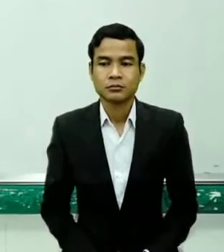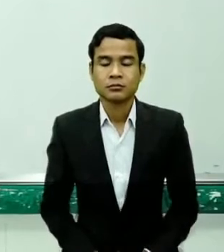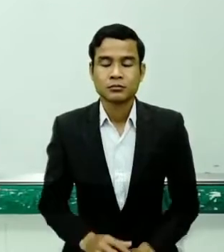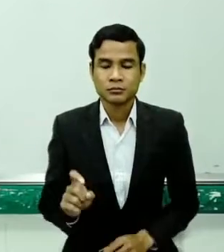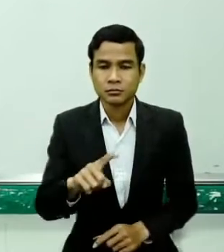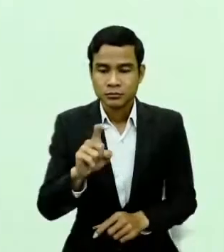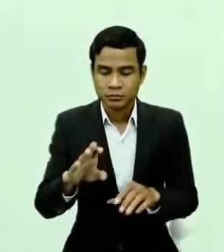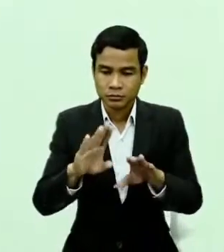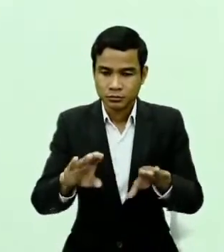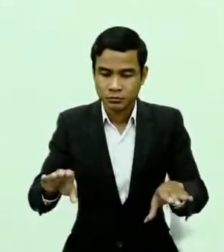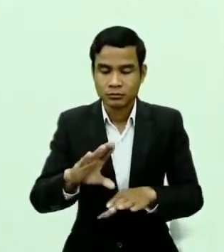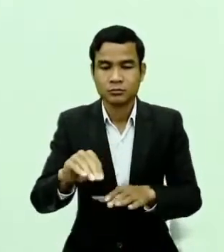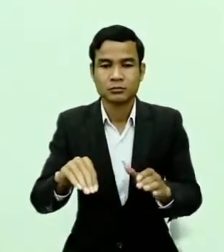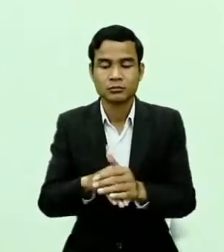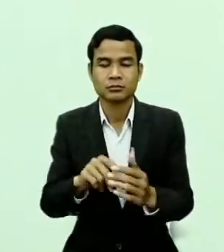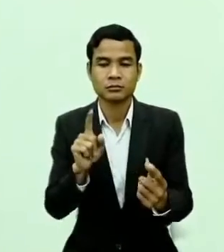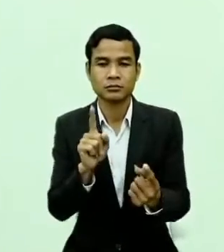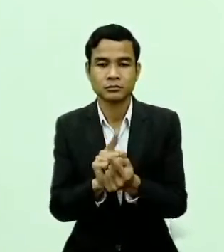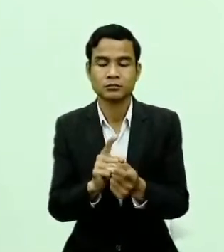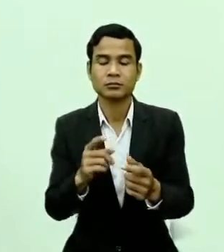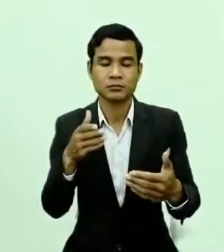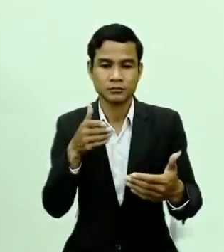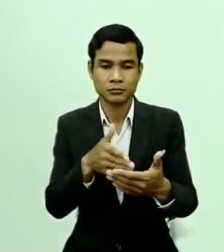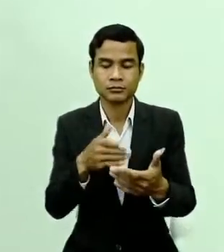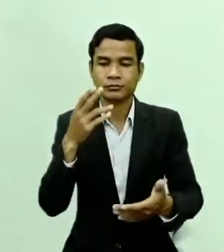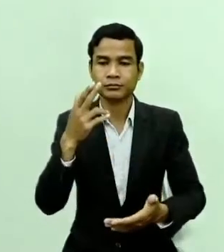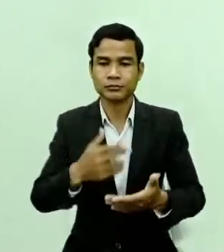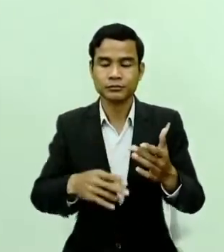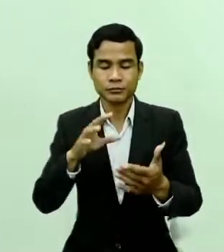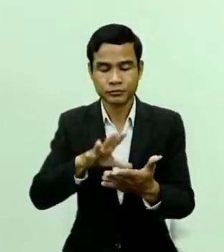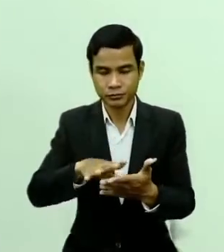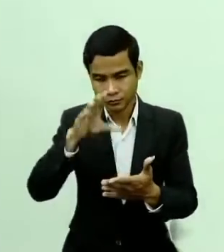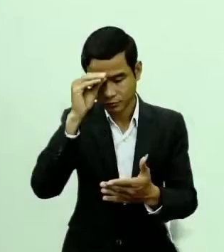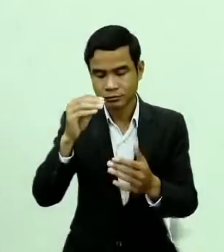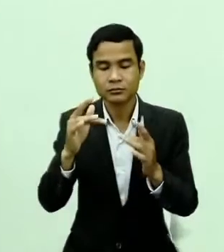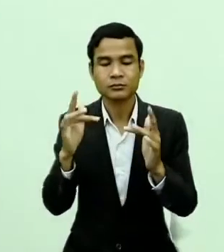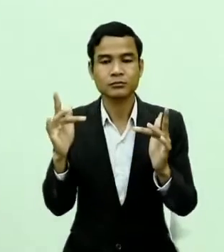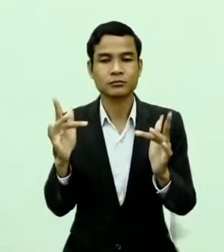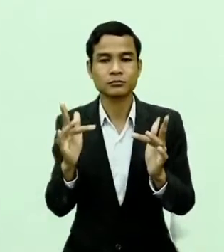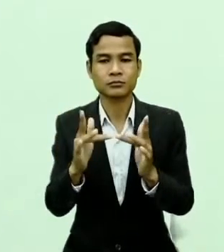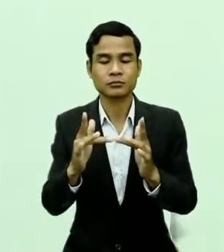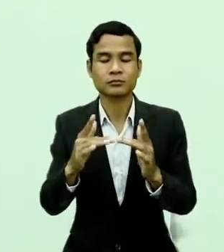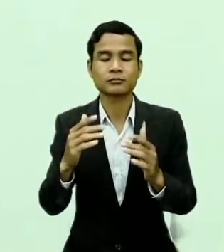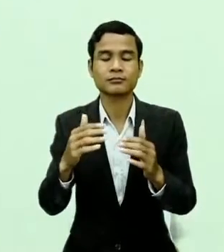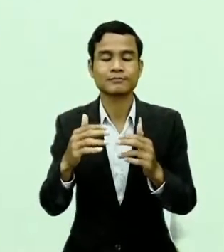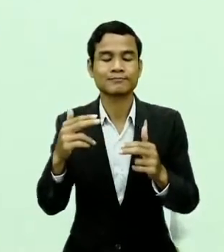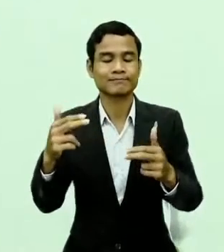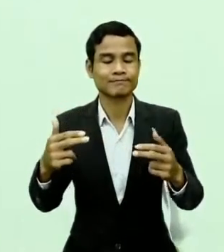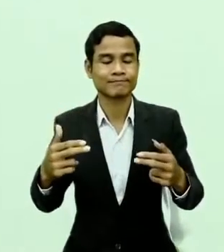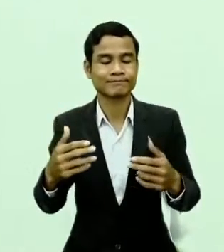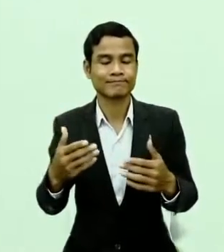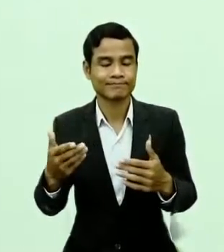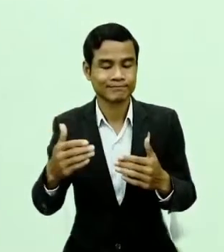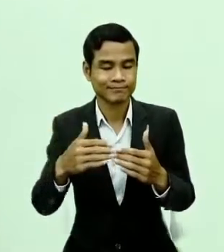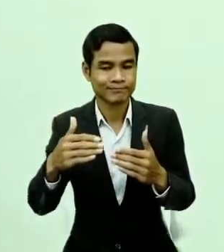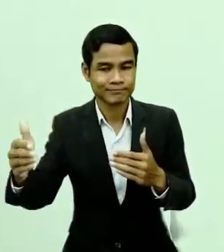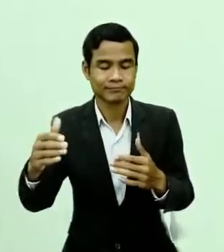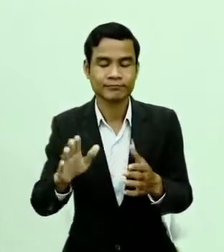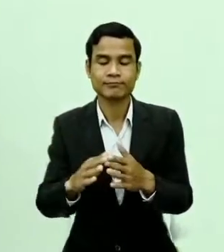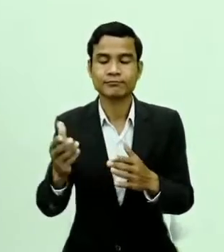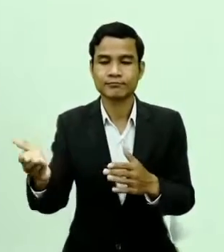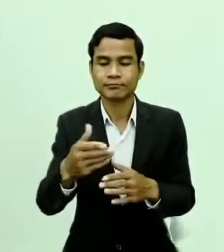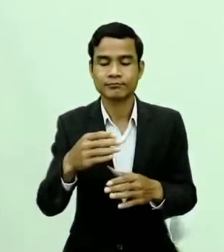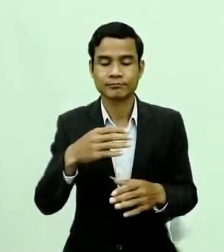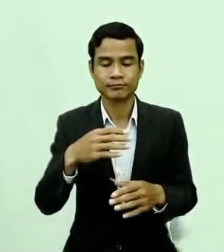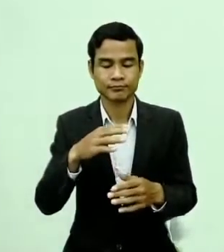ta con chụp ốp sạ với khla, khlong ca sắc xa pi chầm ngài, chà, hái con tự đọt